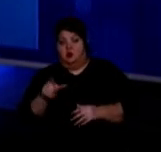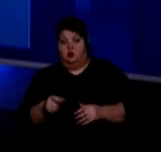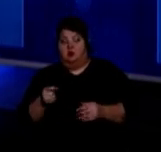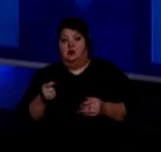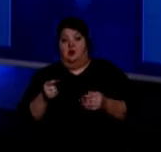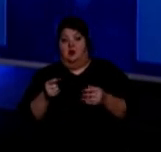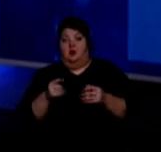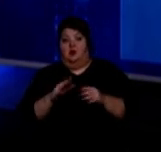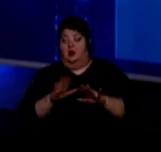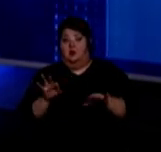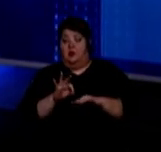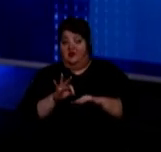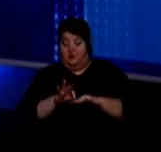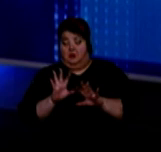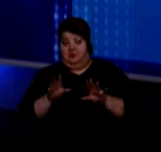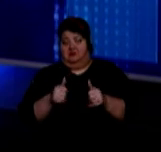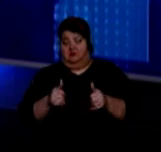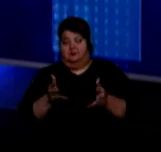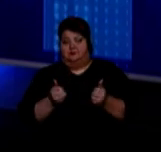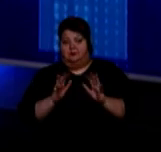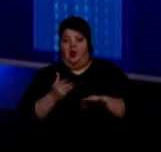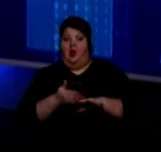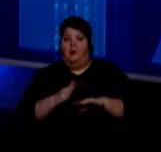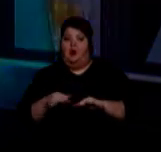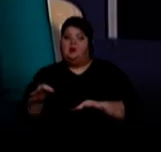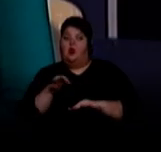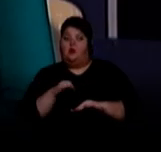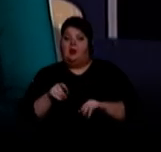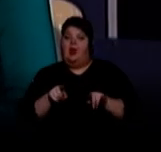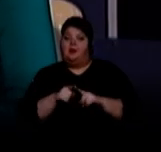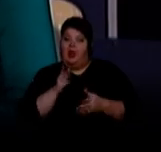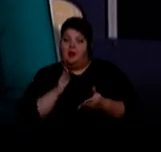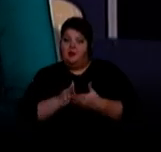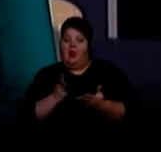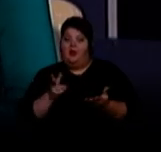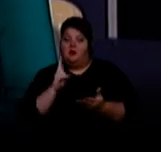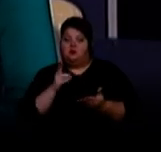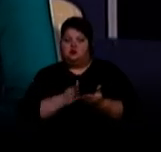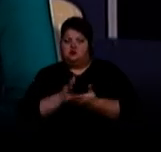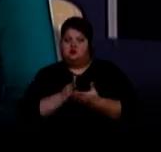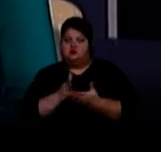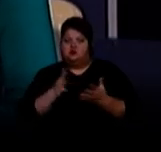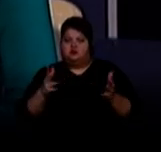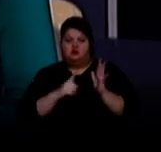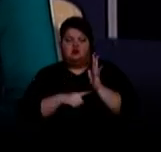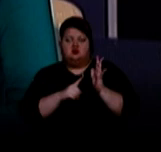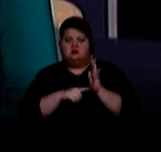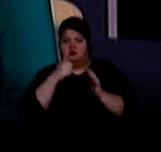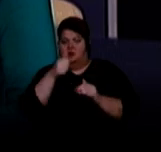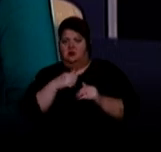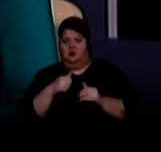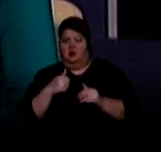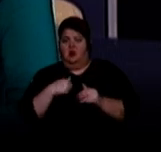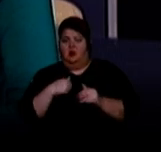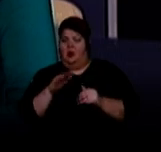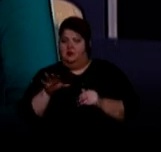відповідає, чому ні? А в Полтавській області є такі донори, яким уже за 60? Ну, практично я б не сказав, бо що